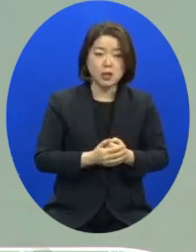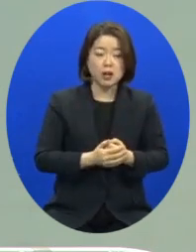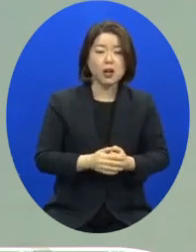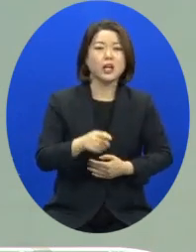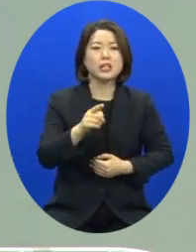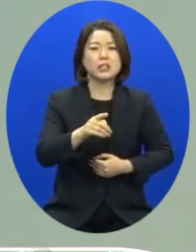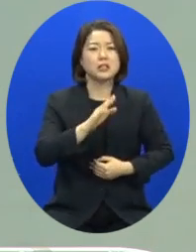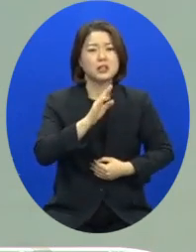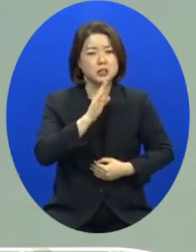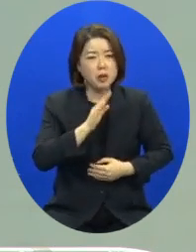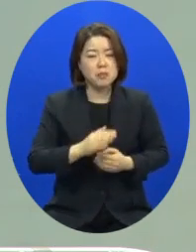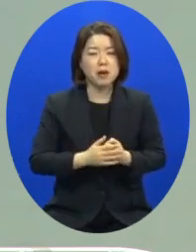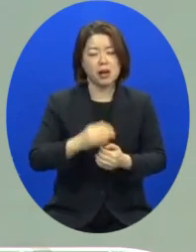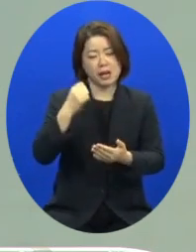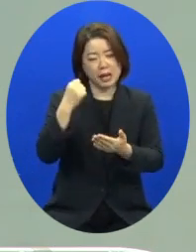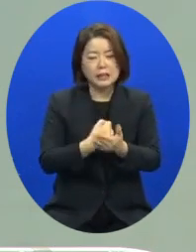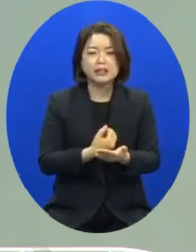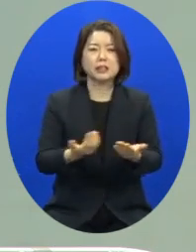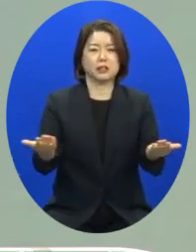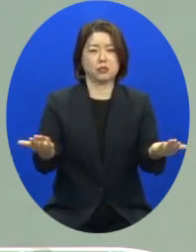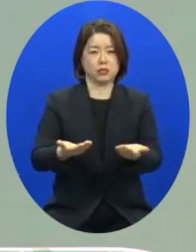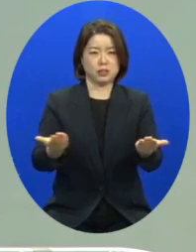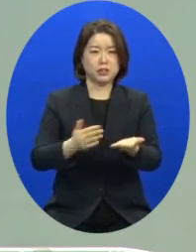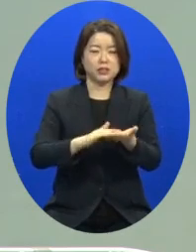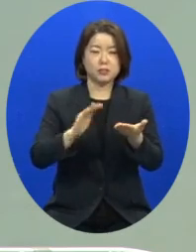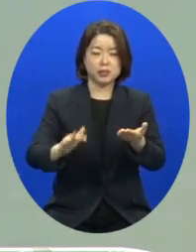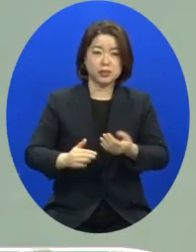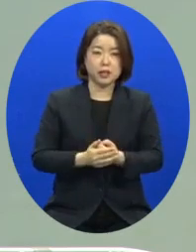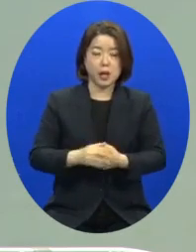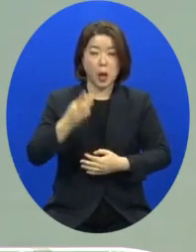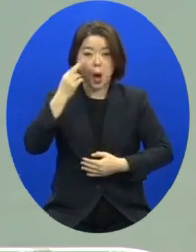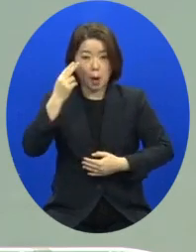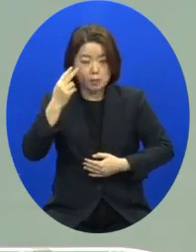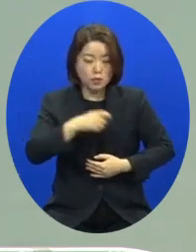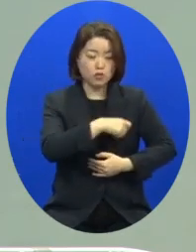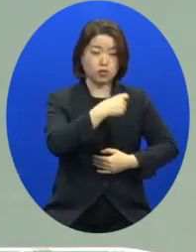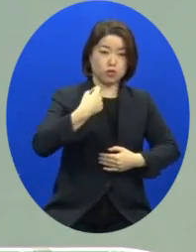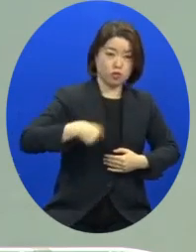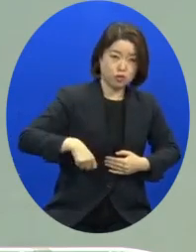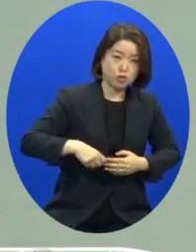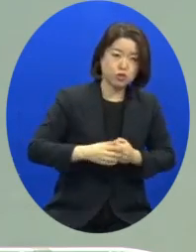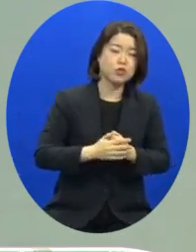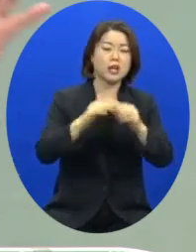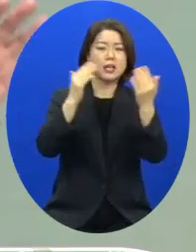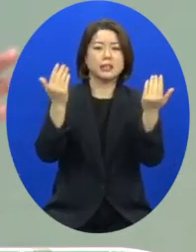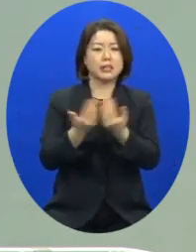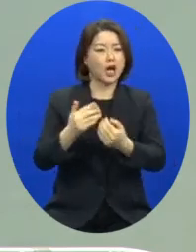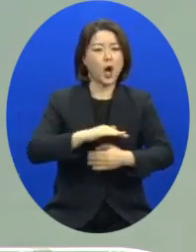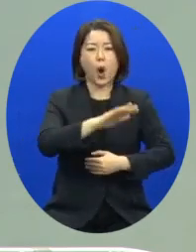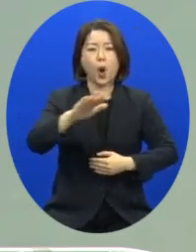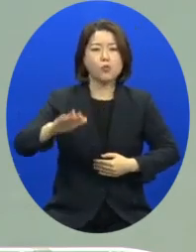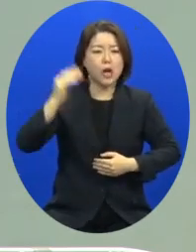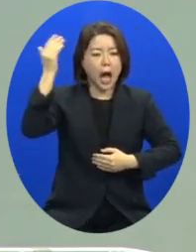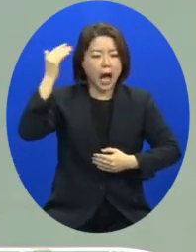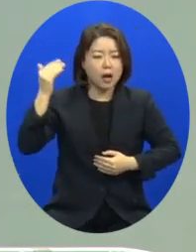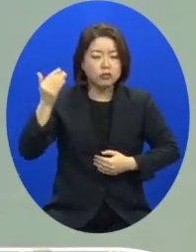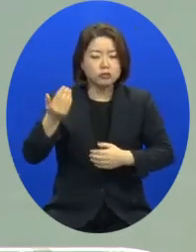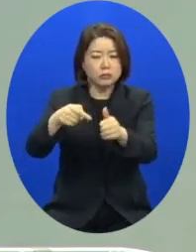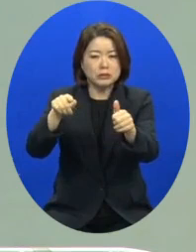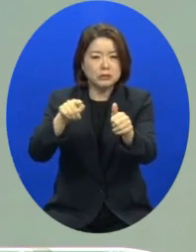정말 안타까운 일입니다. 미국도 중국도 실제로 우리의 의지가 되지